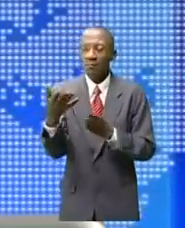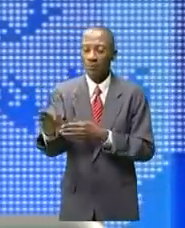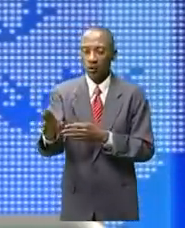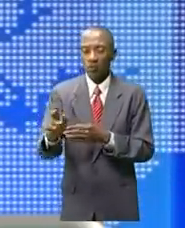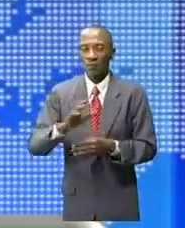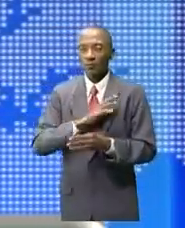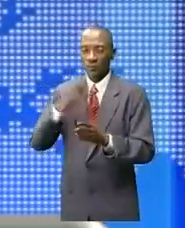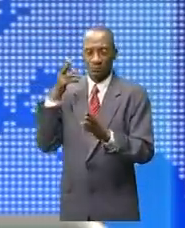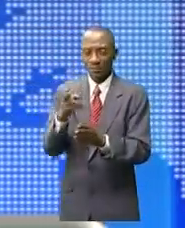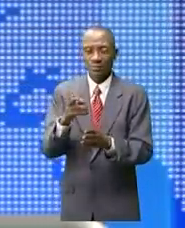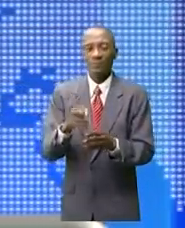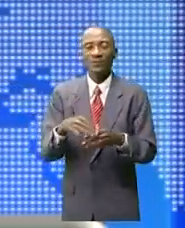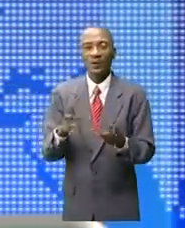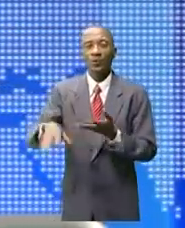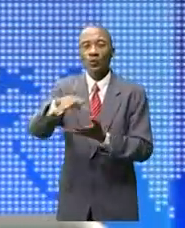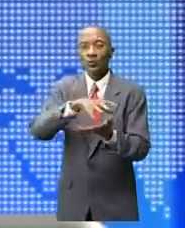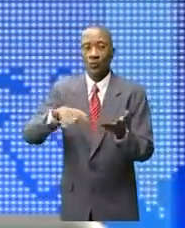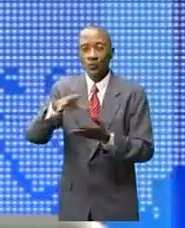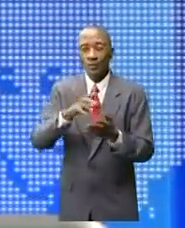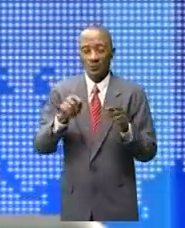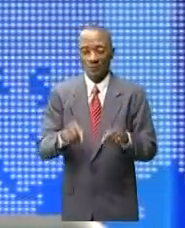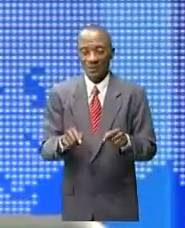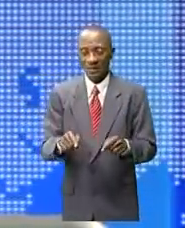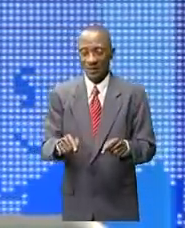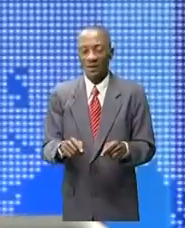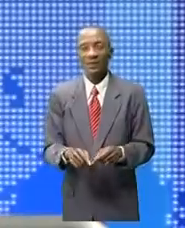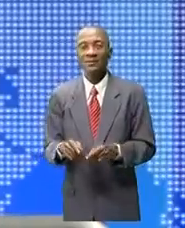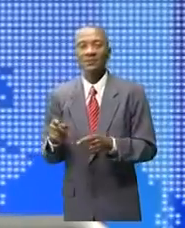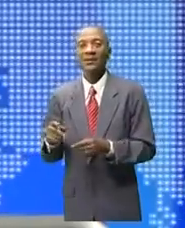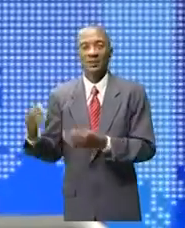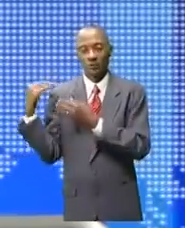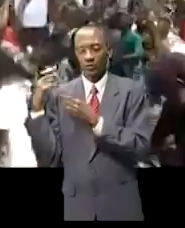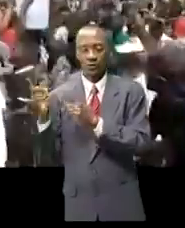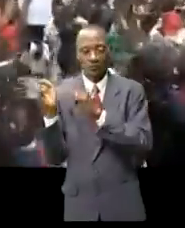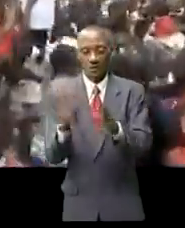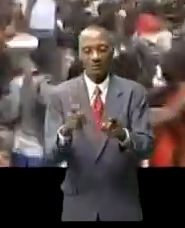qui étaient déployés le samedi sur le site. C'est un reportage de Françoise Bouella et Pompon Mba.